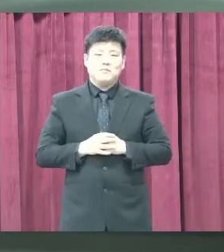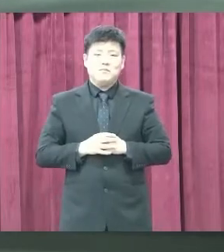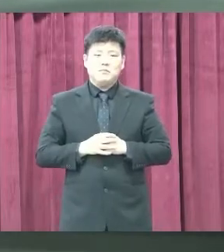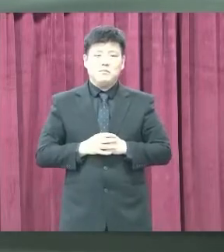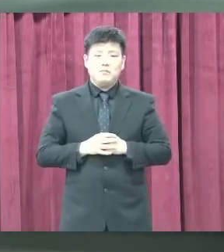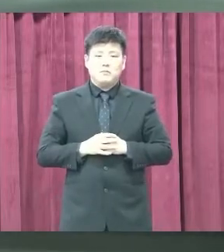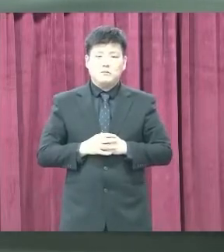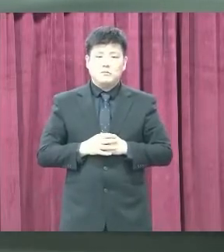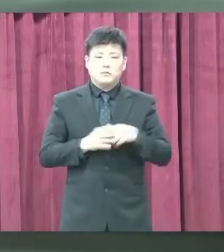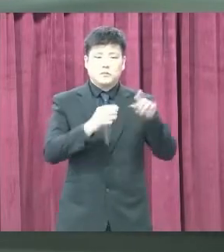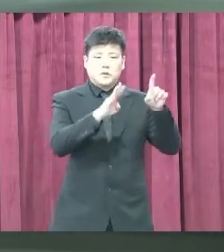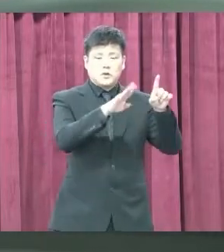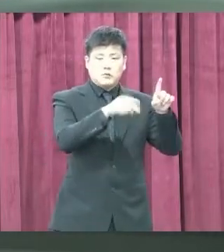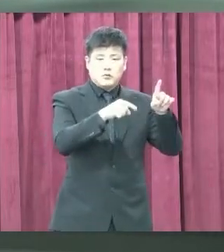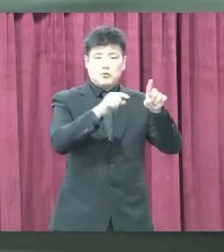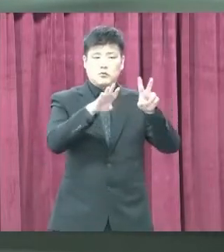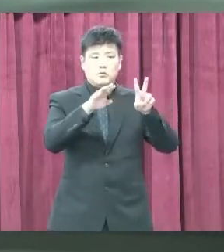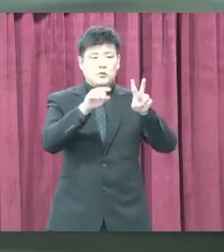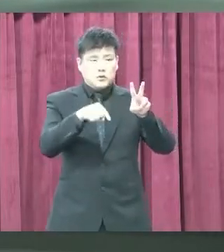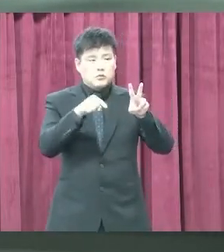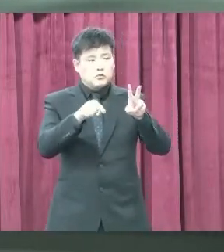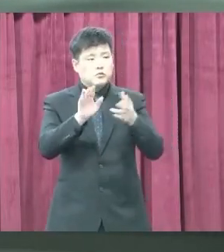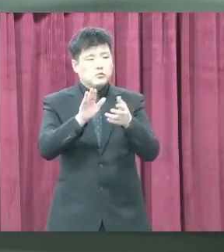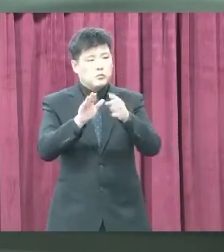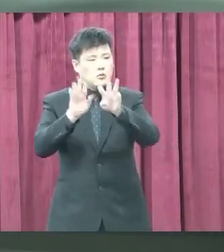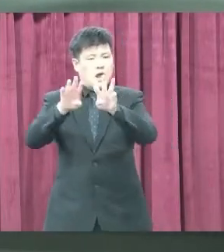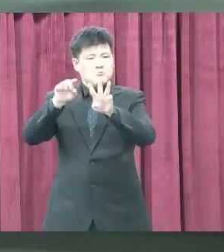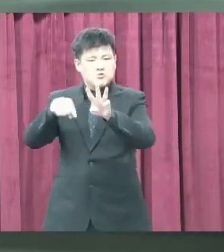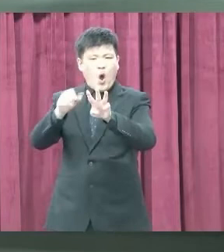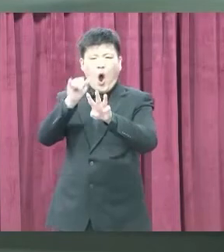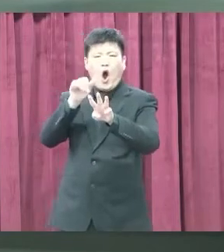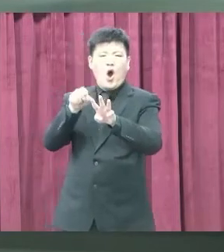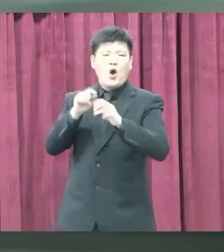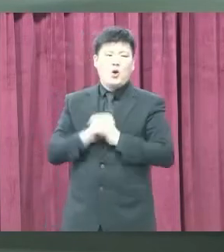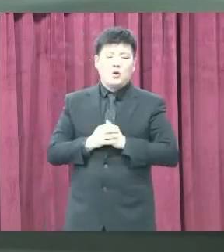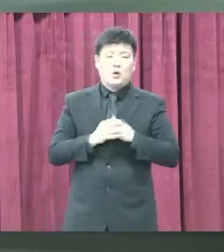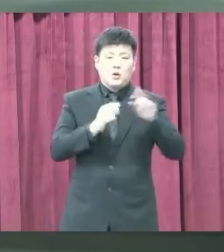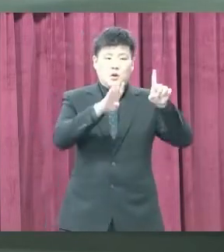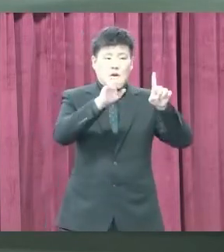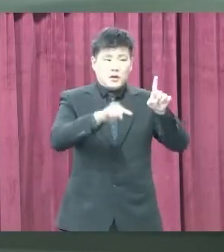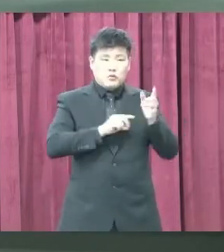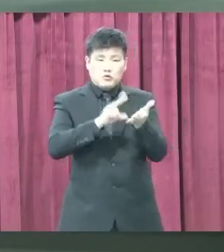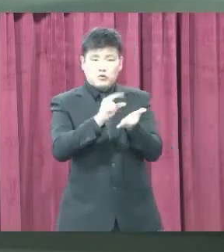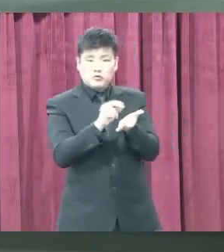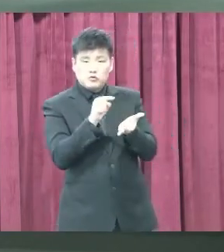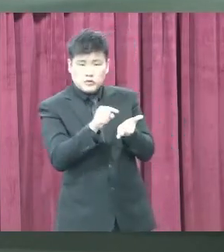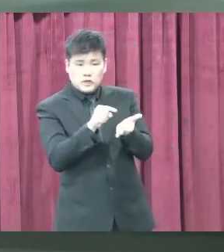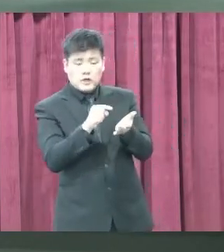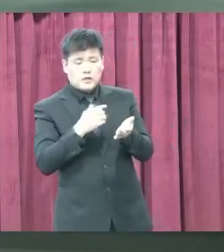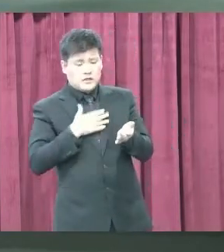아마 1부, 2부 이렇게 크게 나눠져 3부까지 있고요. 그런데 1부 주제가 거의 제가